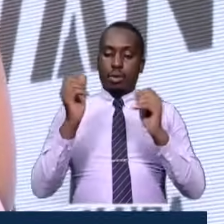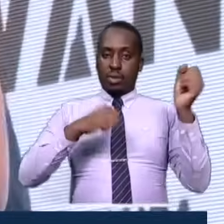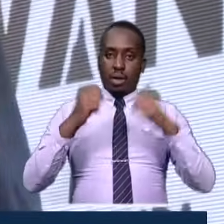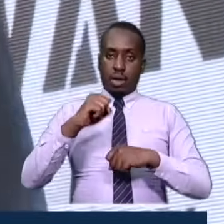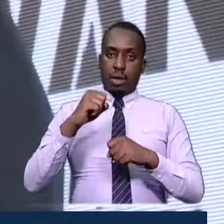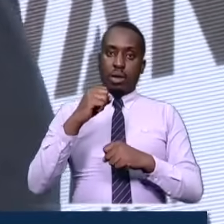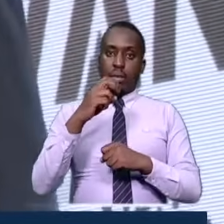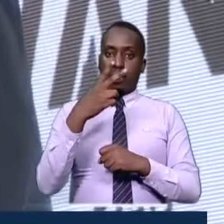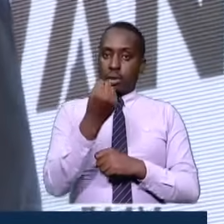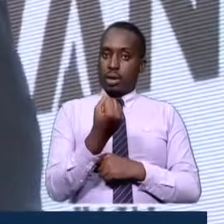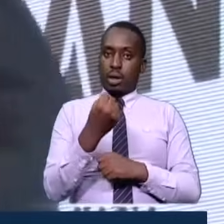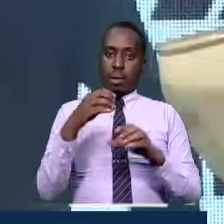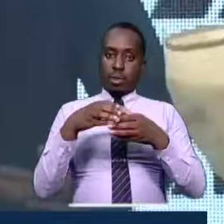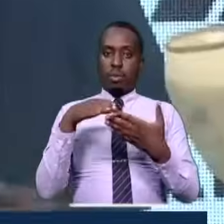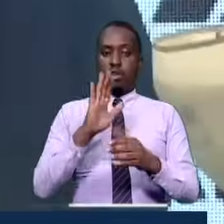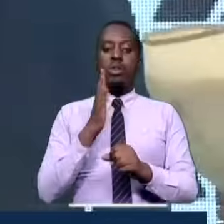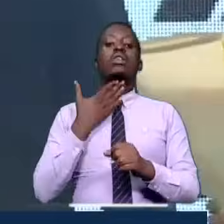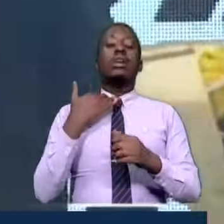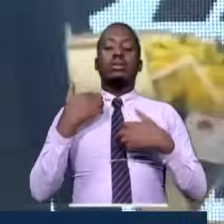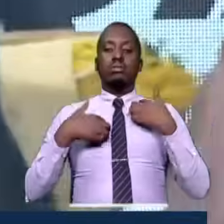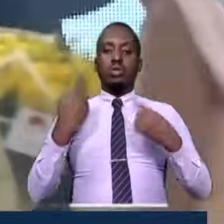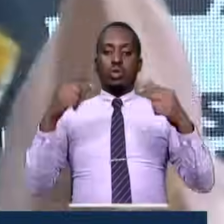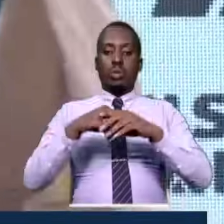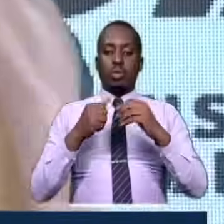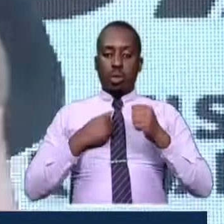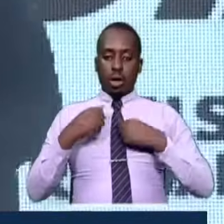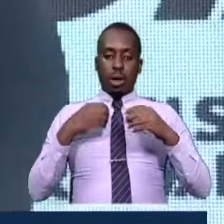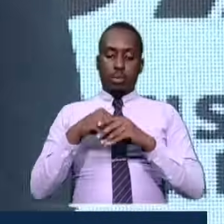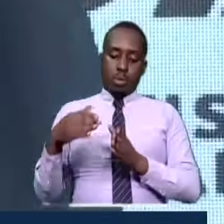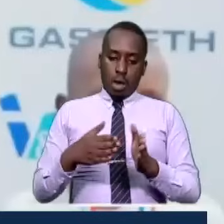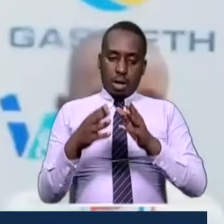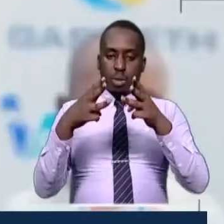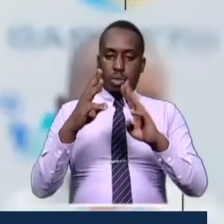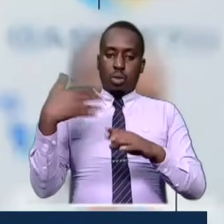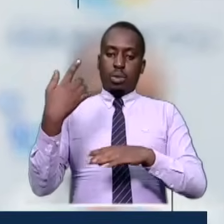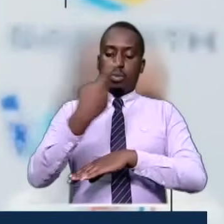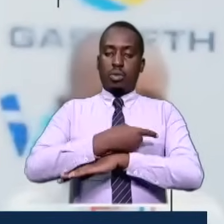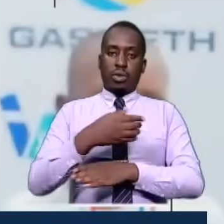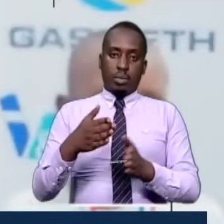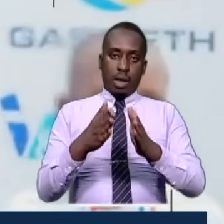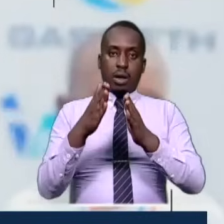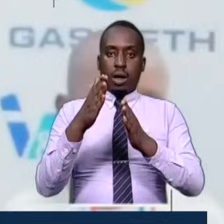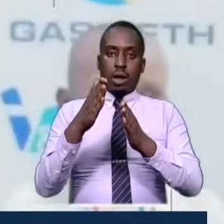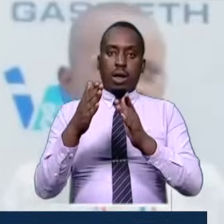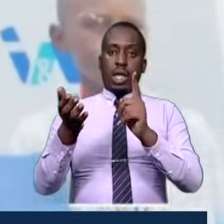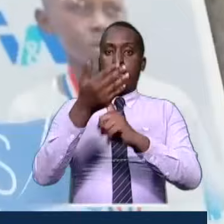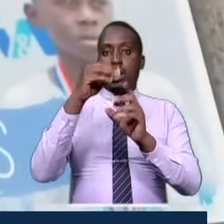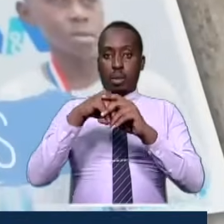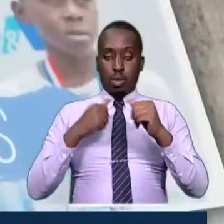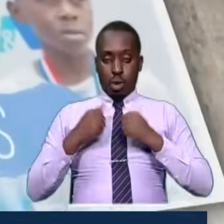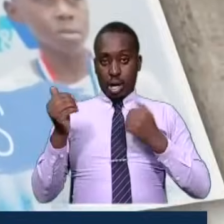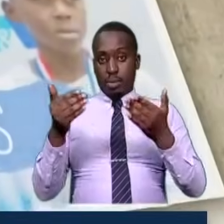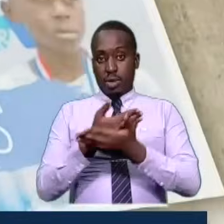ya 2025 amakipe menshi afite ubushake bwo kuza mu Rwanda naho mu mihanda uko umunsi ku munsi imihanda igenda iba iboneka mu Rwanda